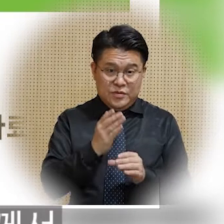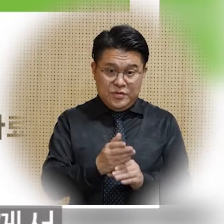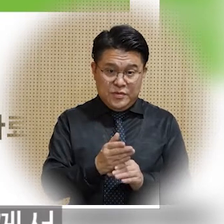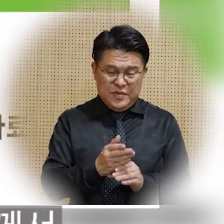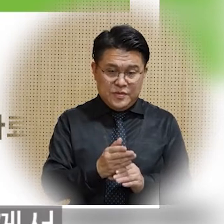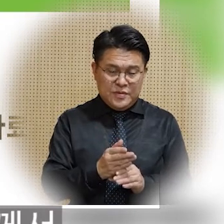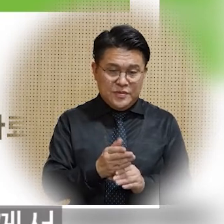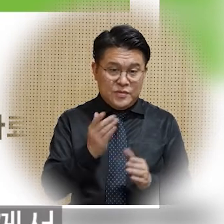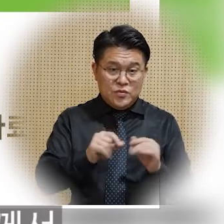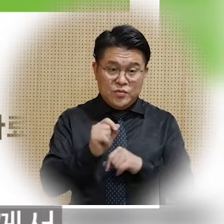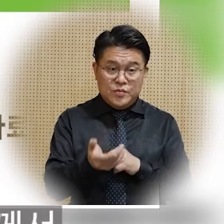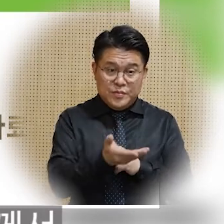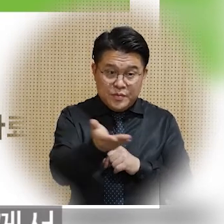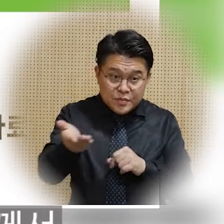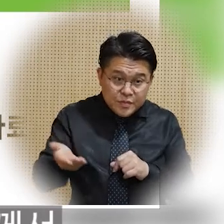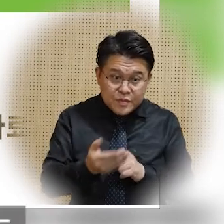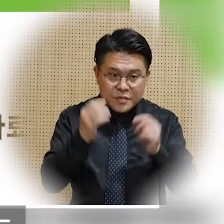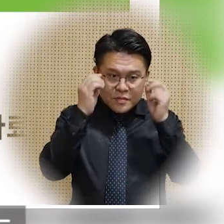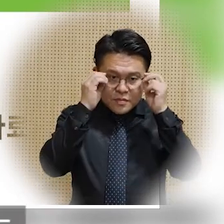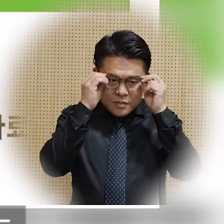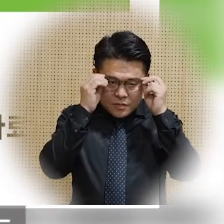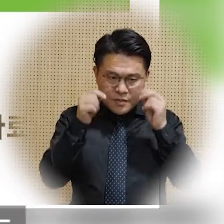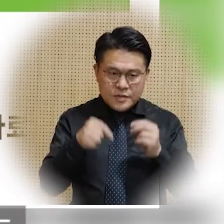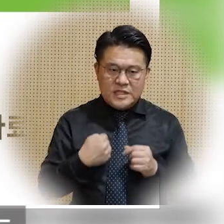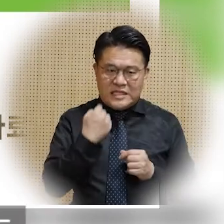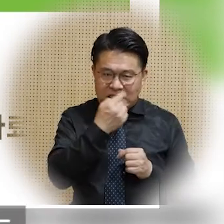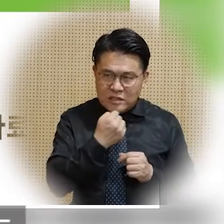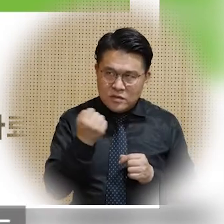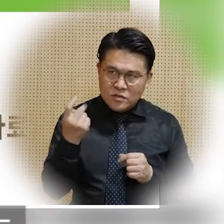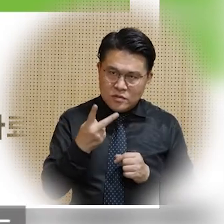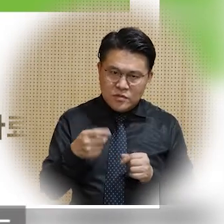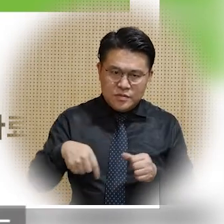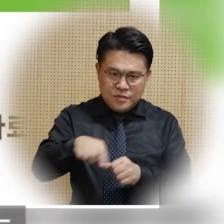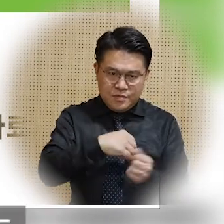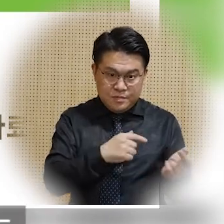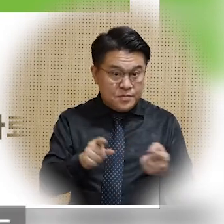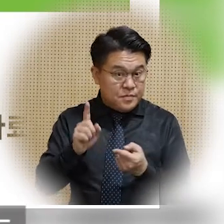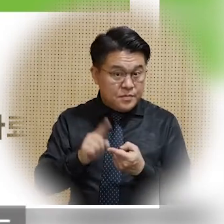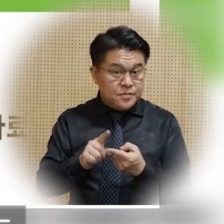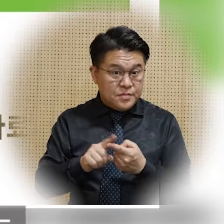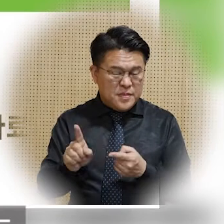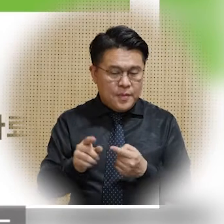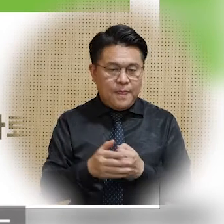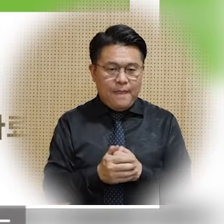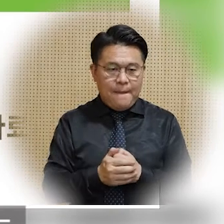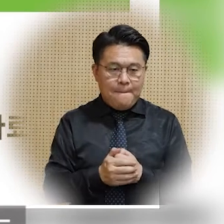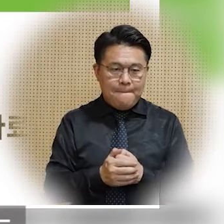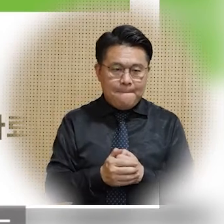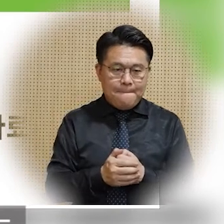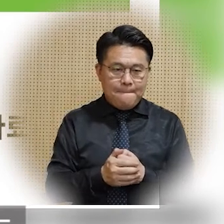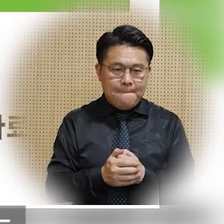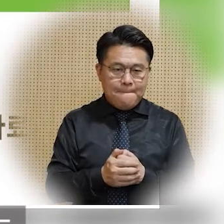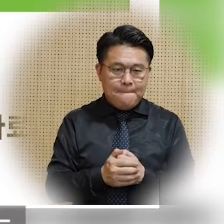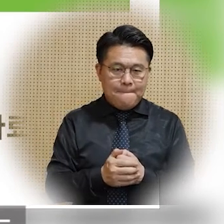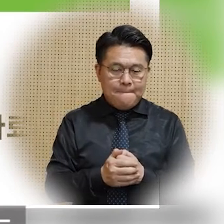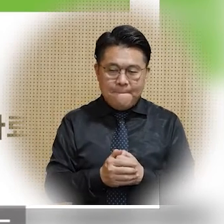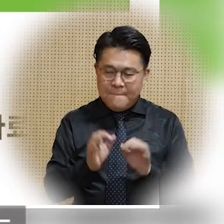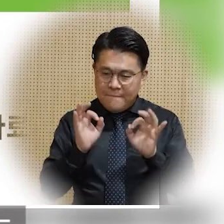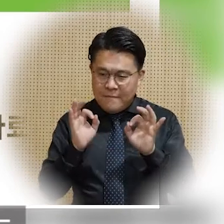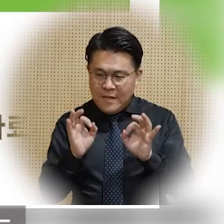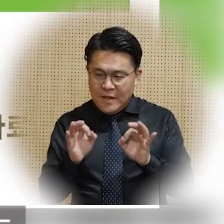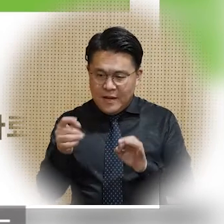계시는 주무관님들께서 이런 뭐 어떻게 보면은 이론적인 또는 배경적인 정보들을 파악하실